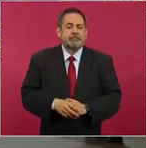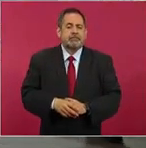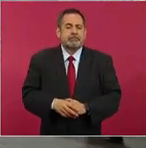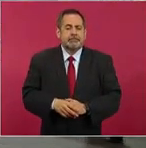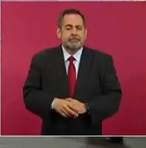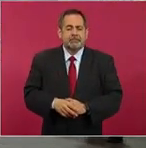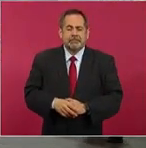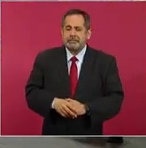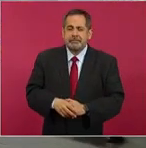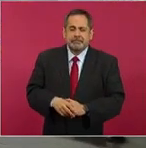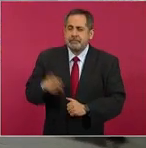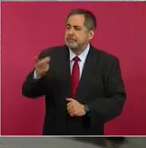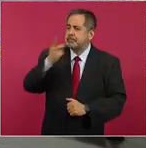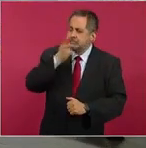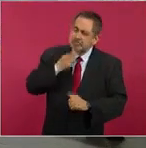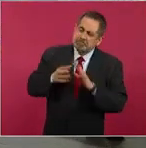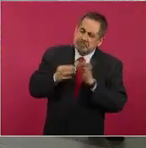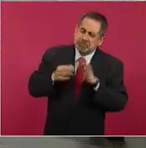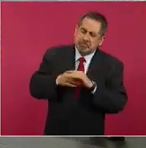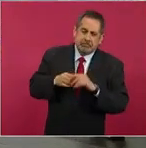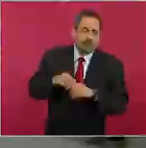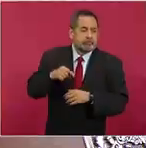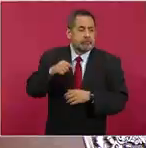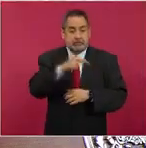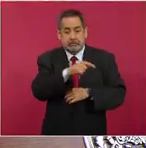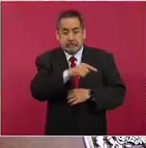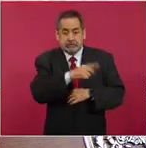Era otra cosa,